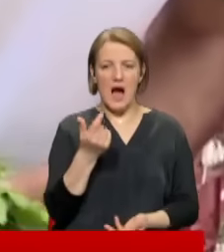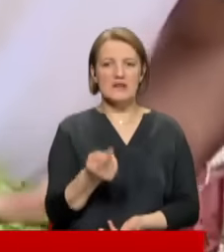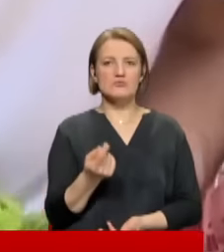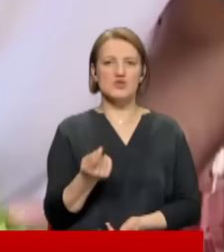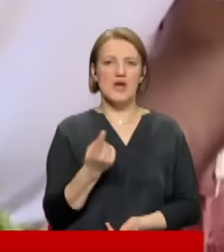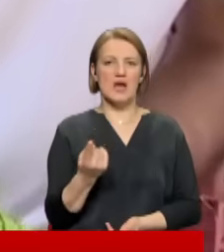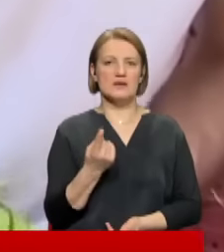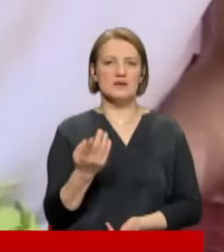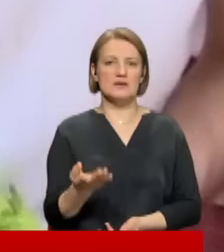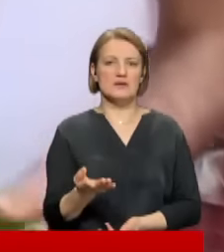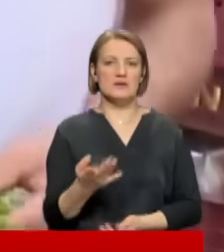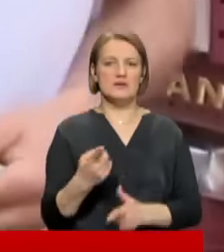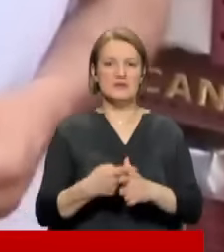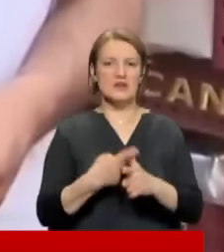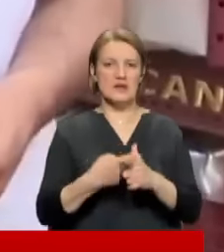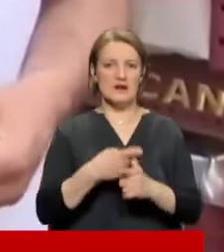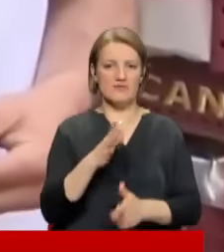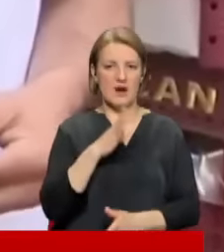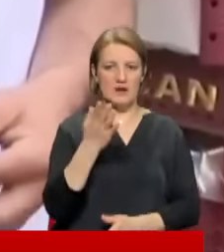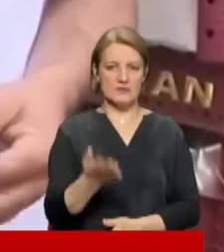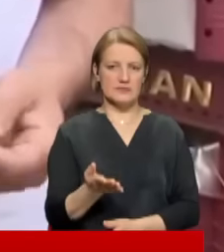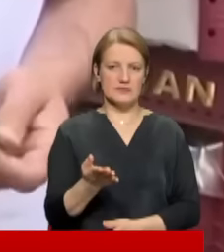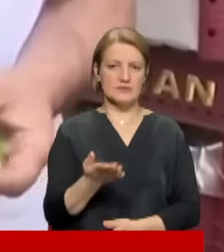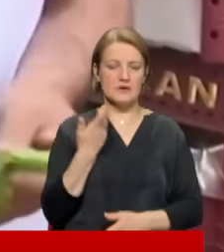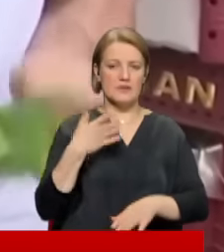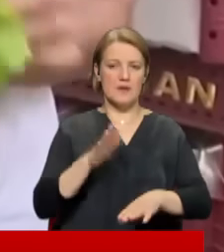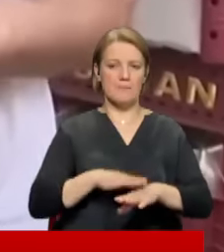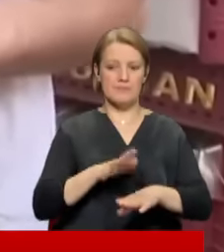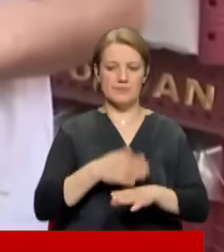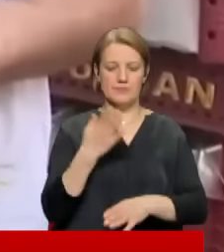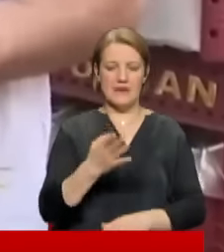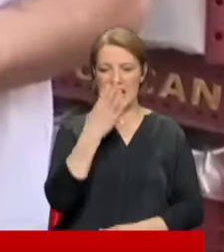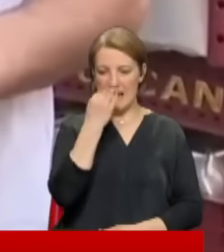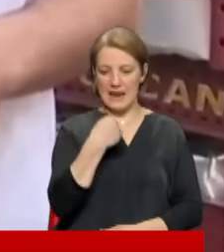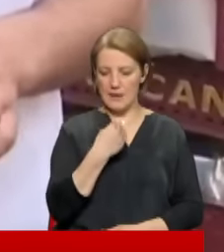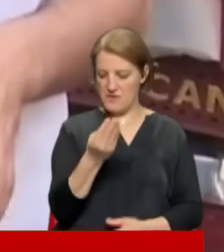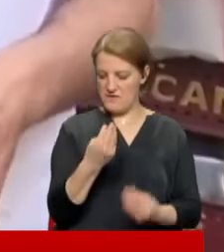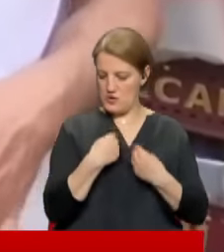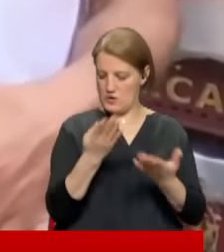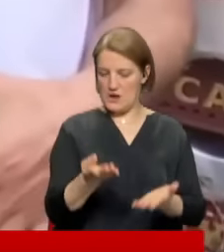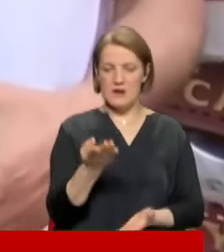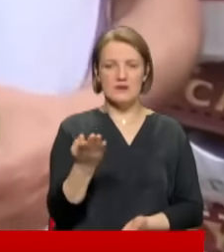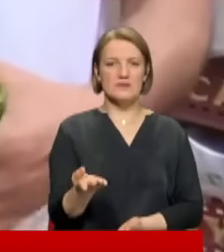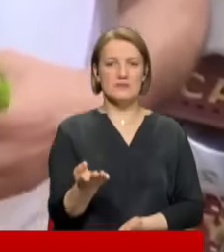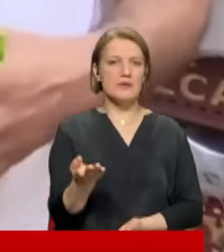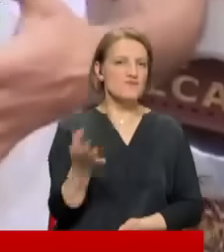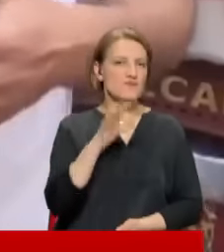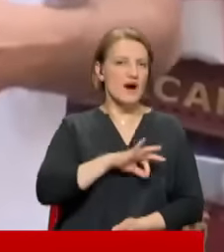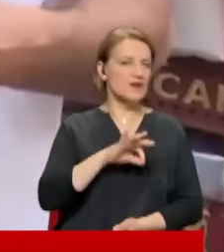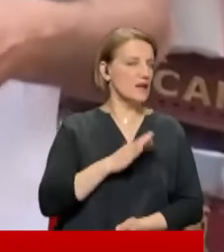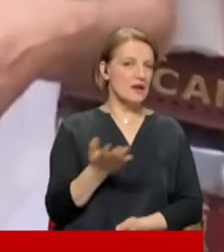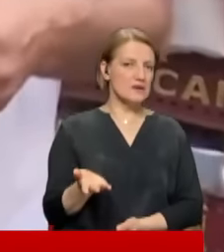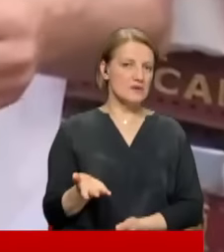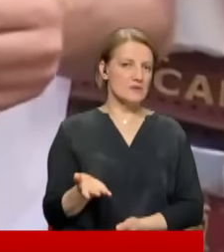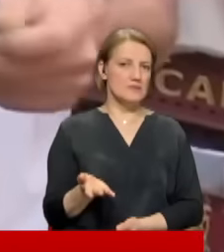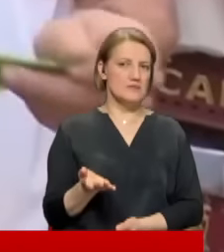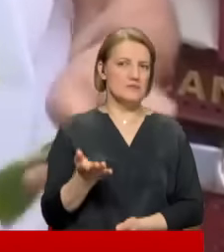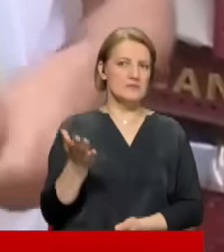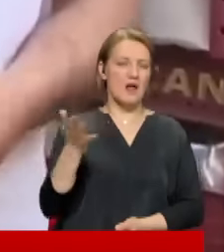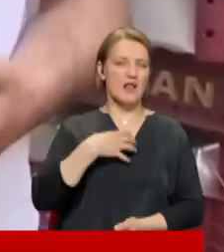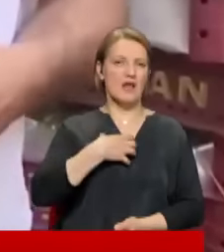şey. Kira var. Ne yapayım? İkramiye veriyorlar sözde. Neye yarıyor o ikramiye?